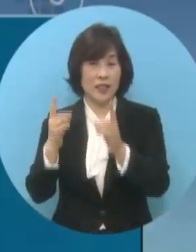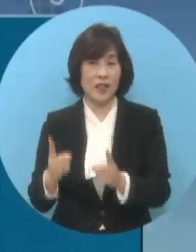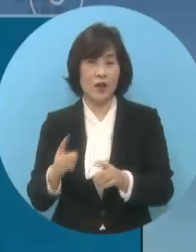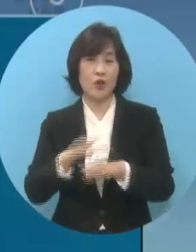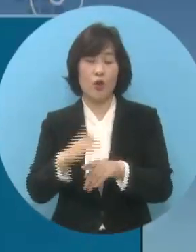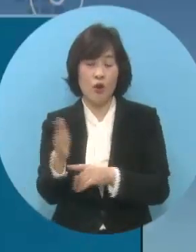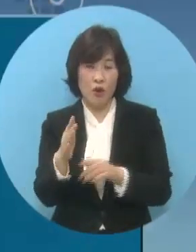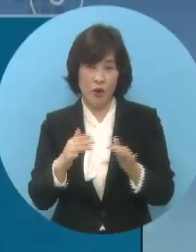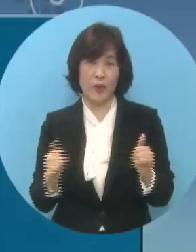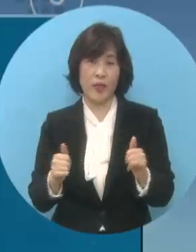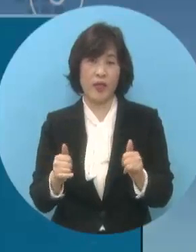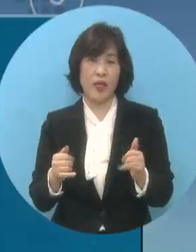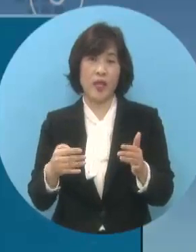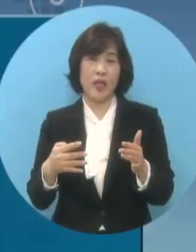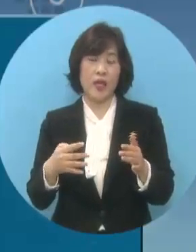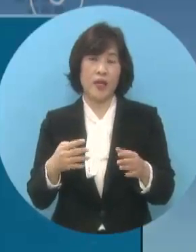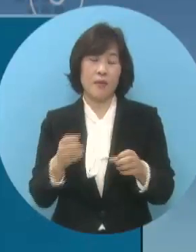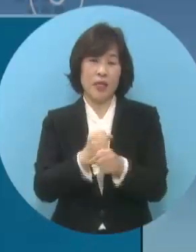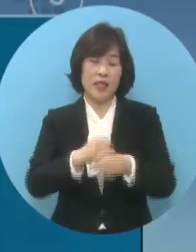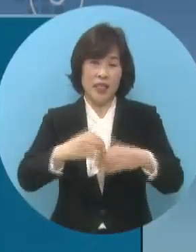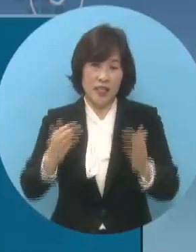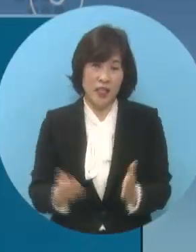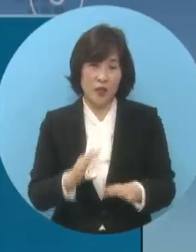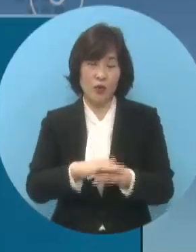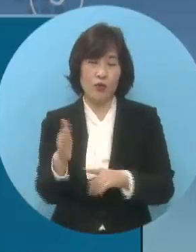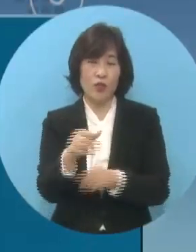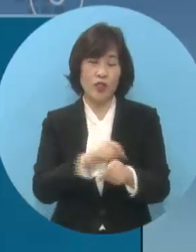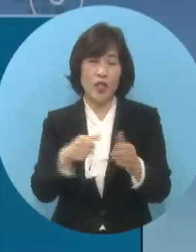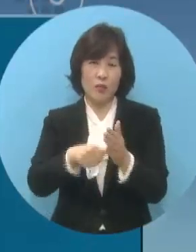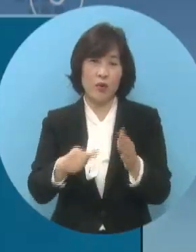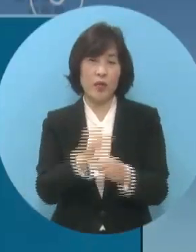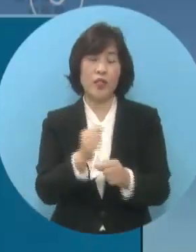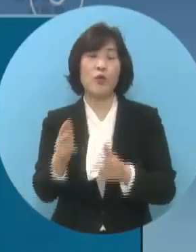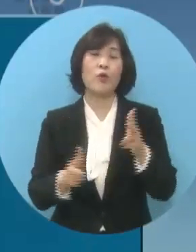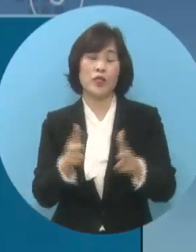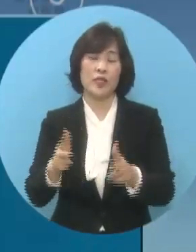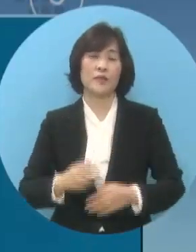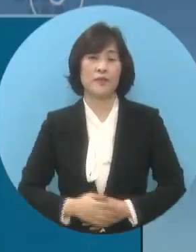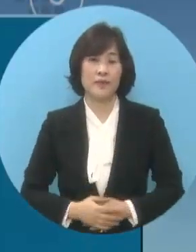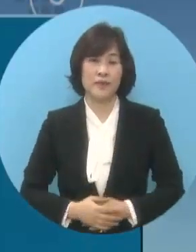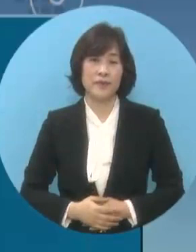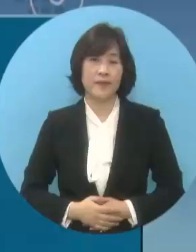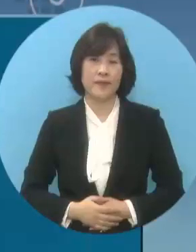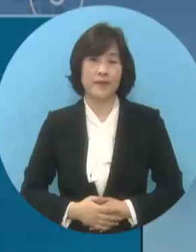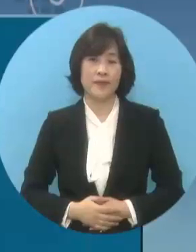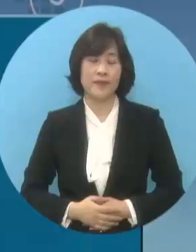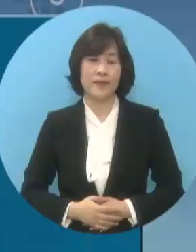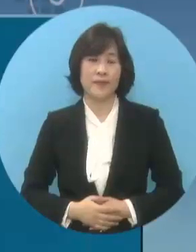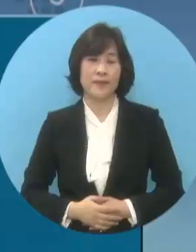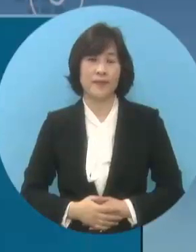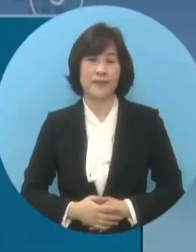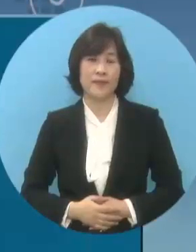농어업인, 생산자 단체, 농수특산물 제조업체 등입니다. 지금까지 정보마당입니다.